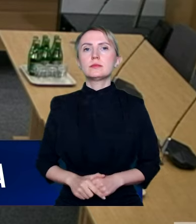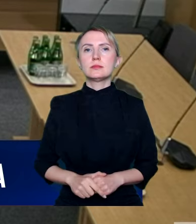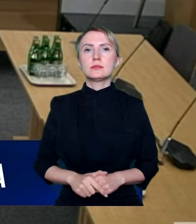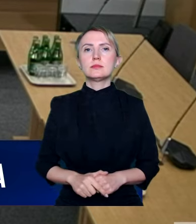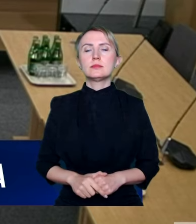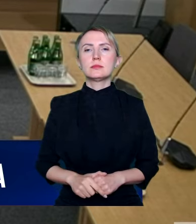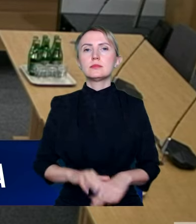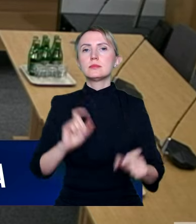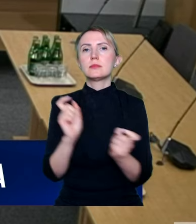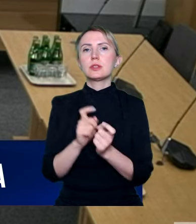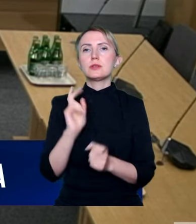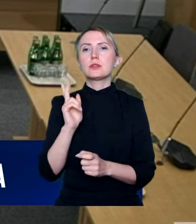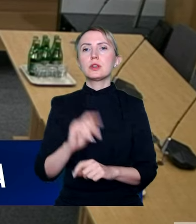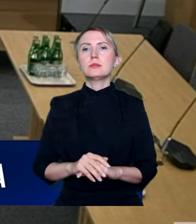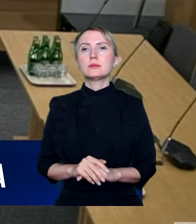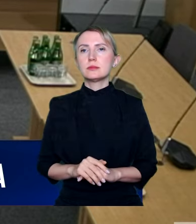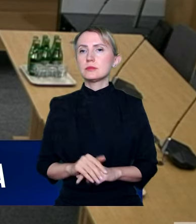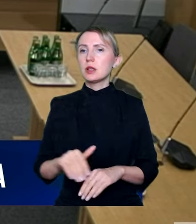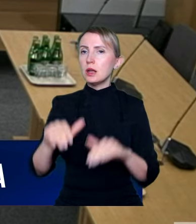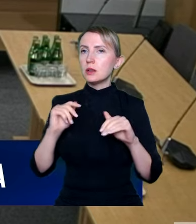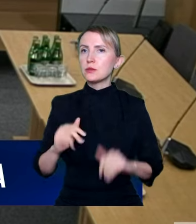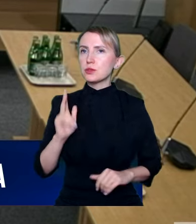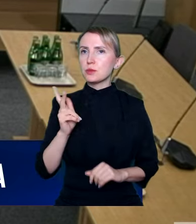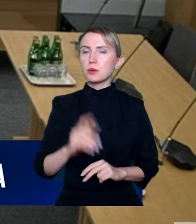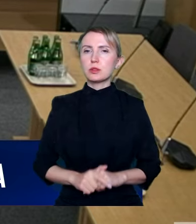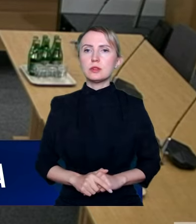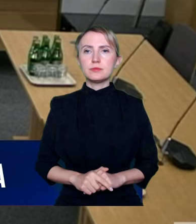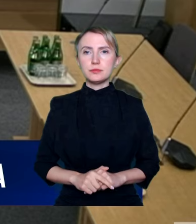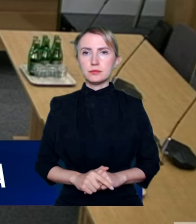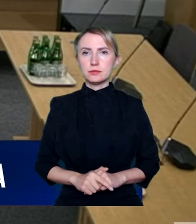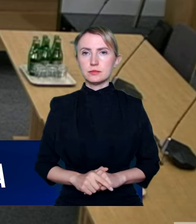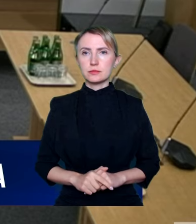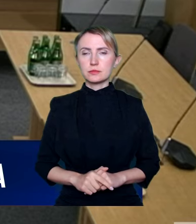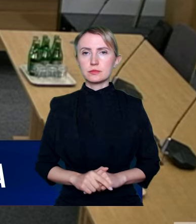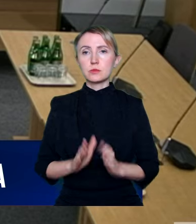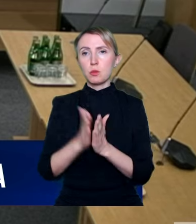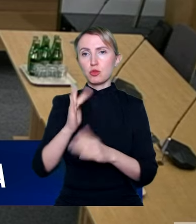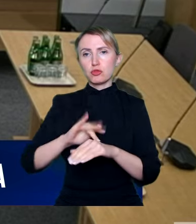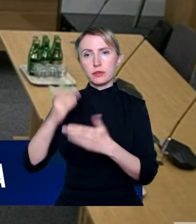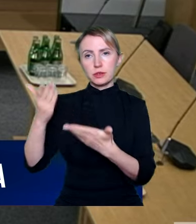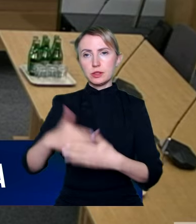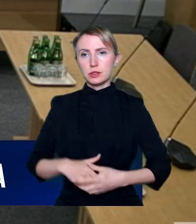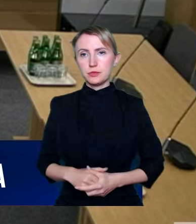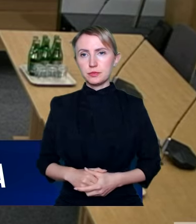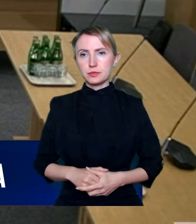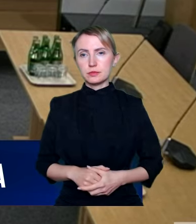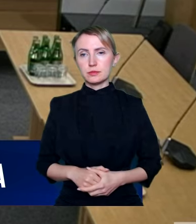Kto jest przeciw? Kto się wstrzymał? Proszę o podanie wyników.